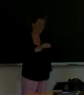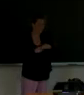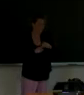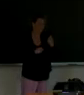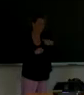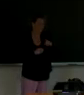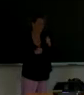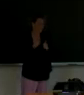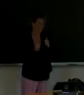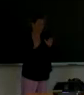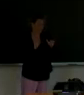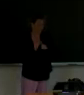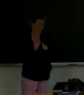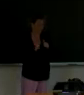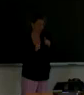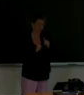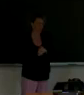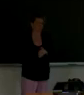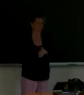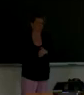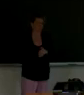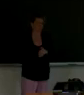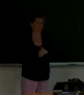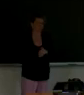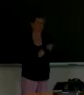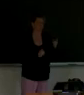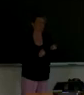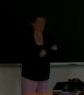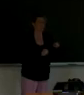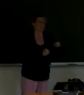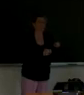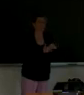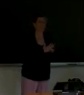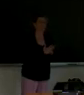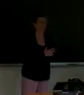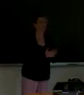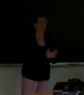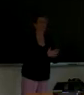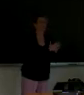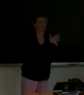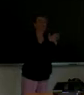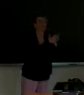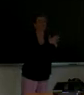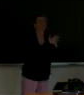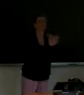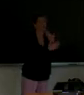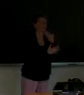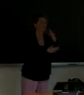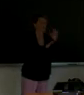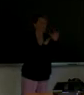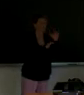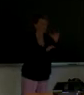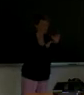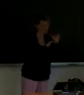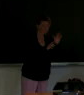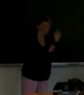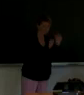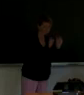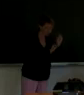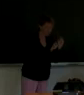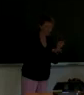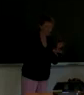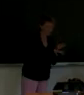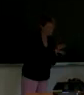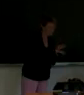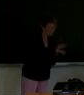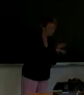il supporto di una compagine molto intensa di tutor che vi seguiranno passo passo,